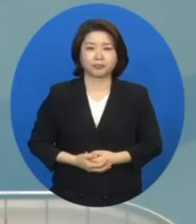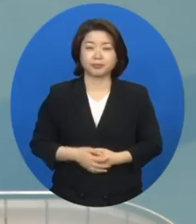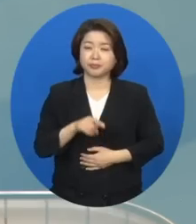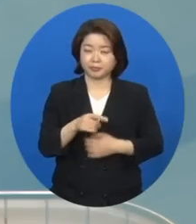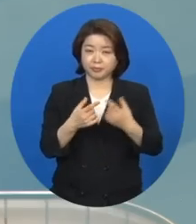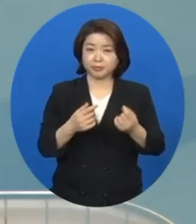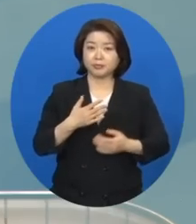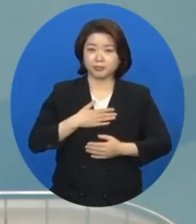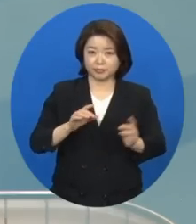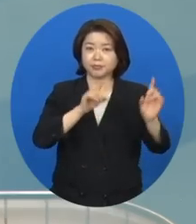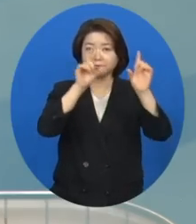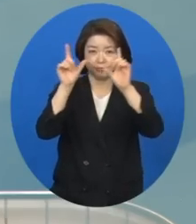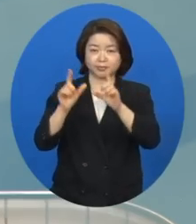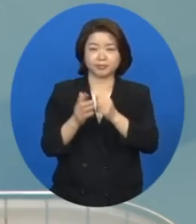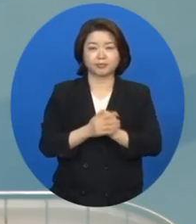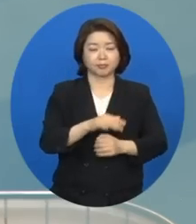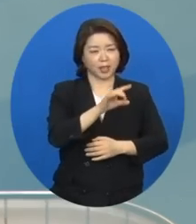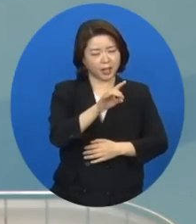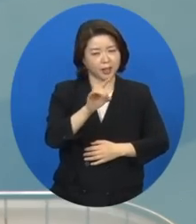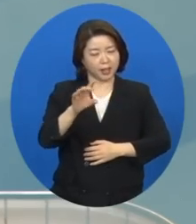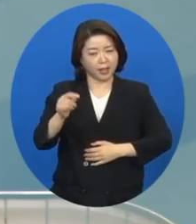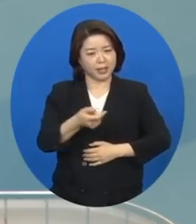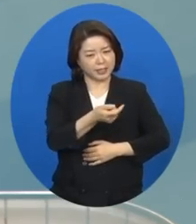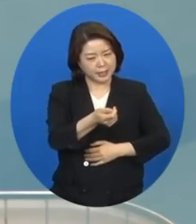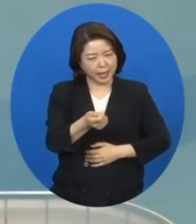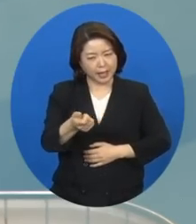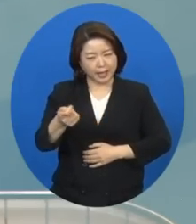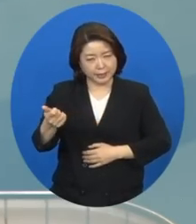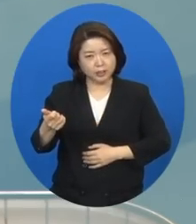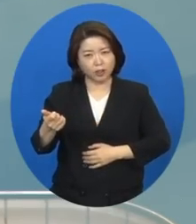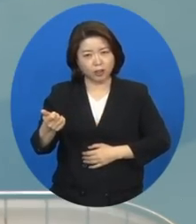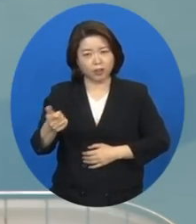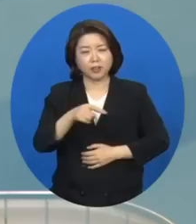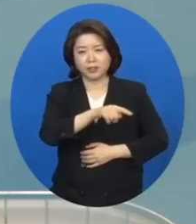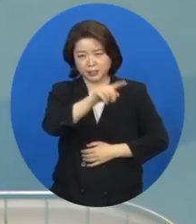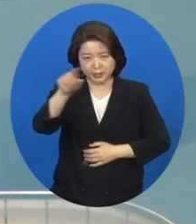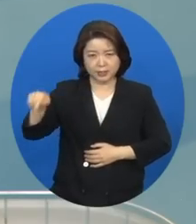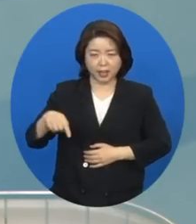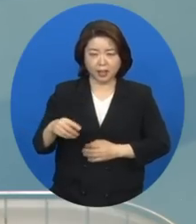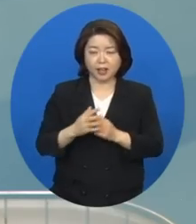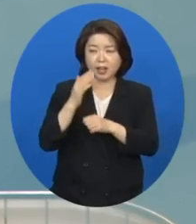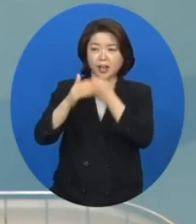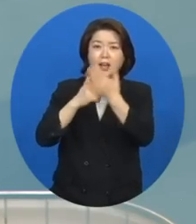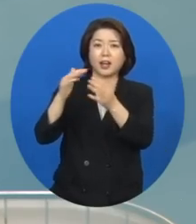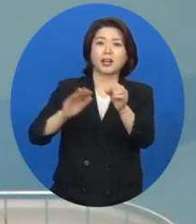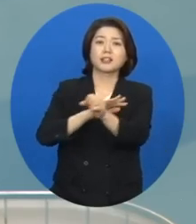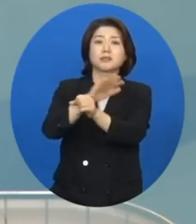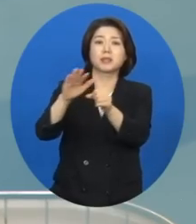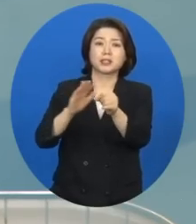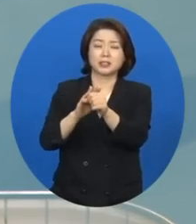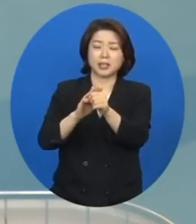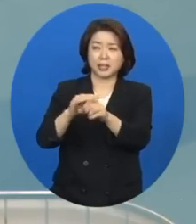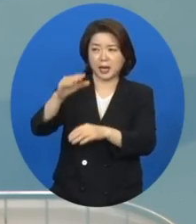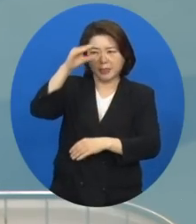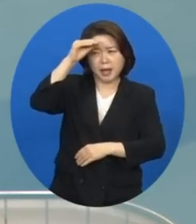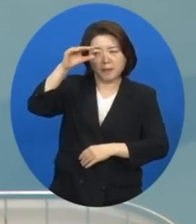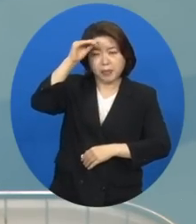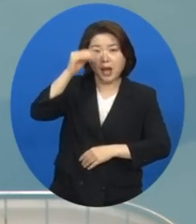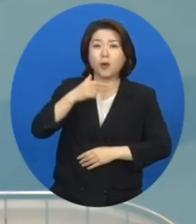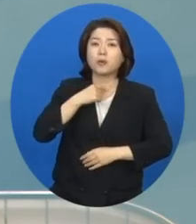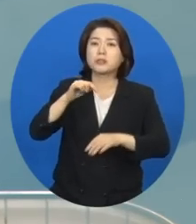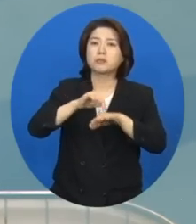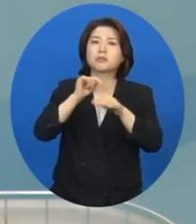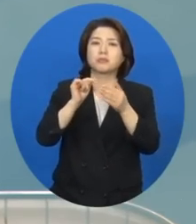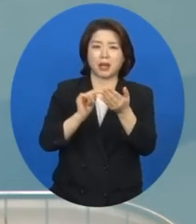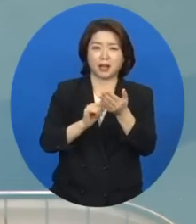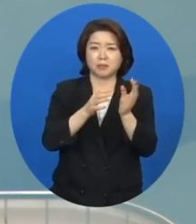이렇게 제 삶이 하나하나 작은 것, 사소한 것 하나에 하나님의 사랑을 담고 싶은 마음이